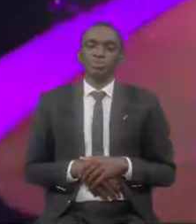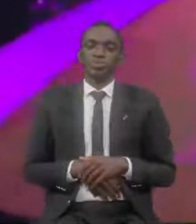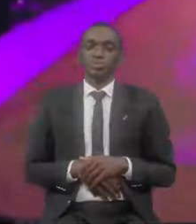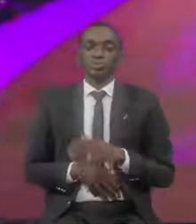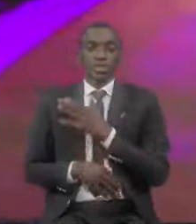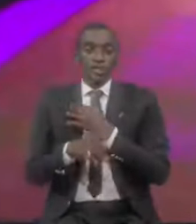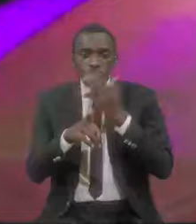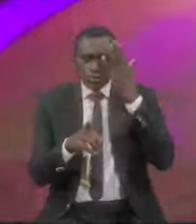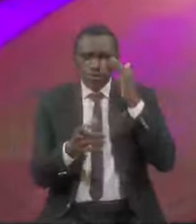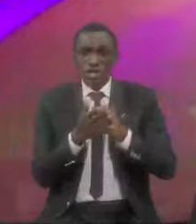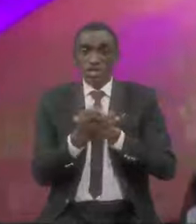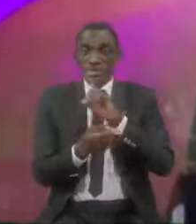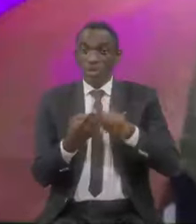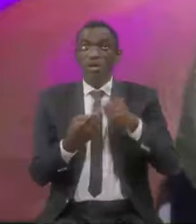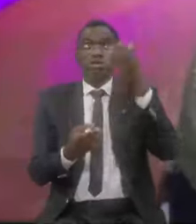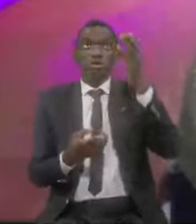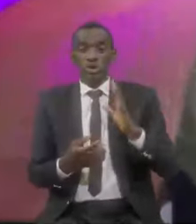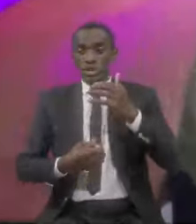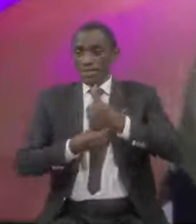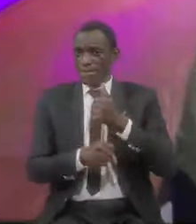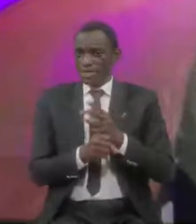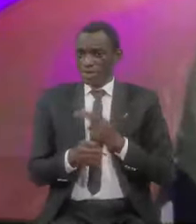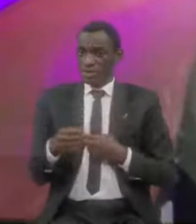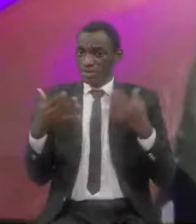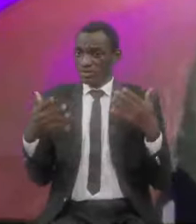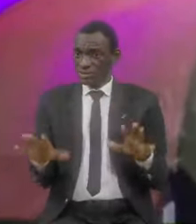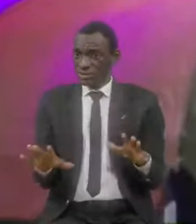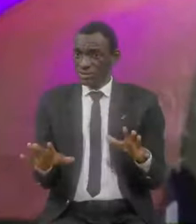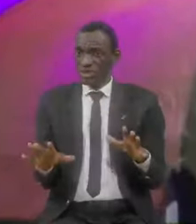on tourne vers un autre mal. Lorsque Dieu nous a créés,